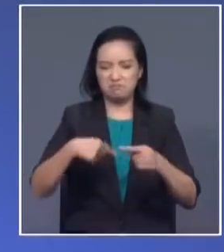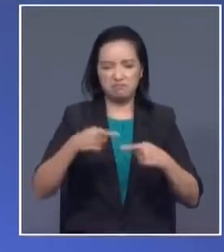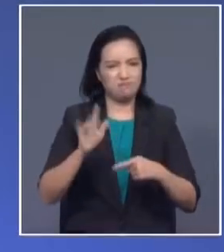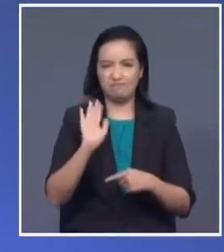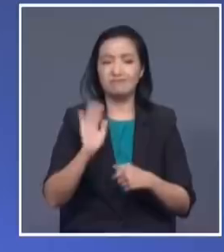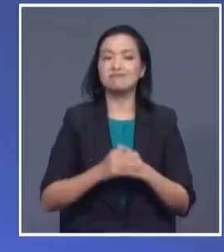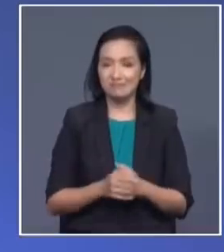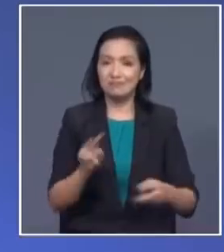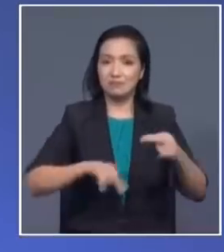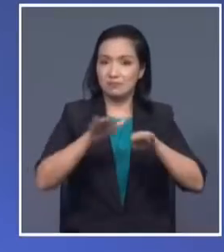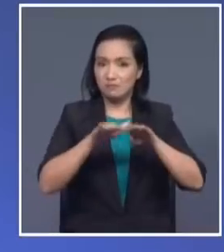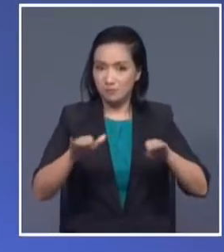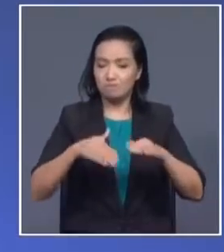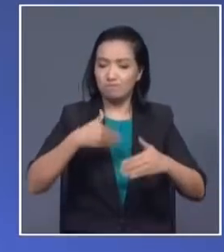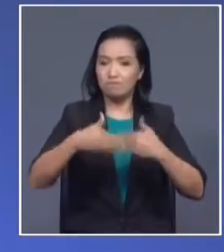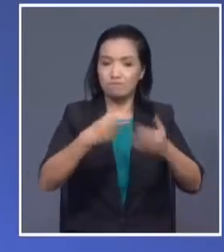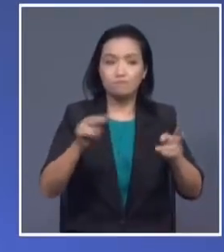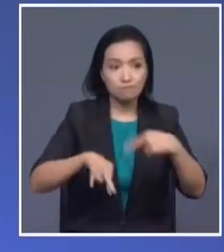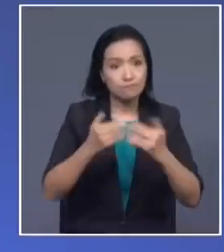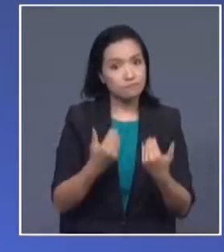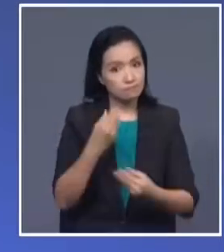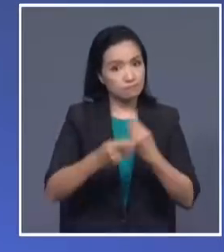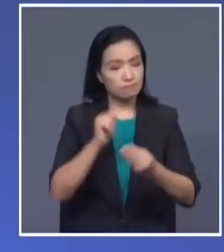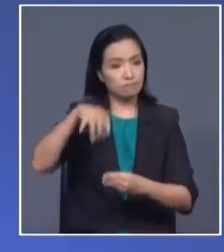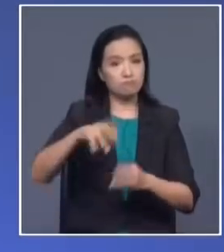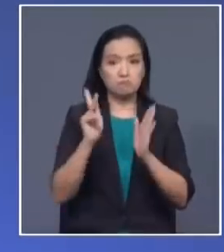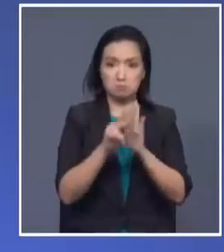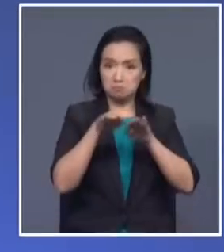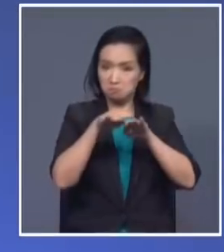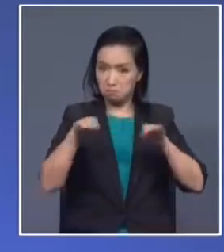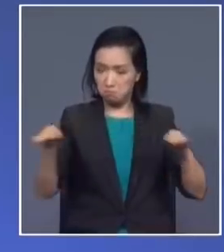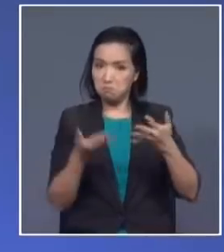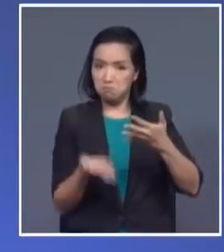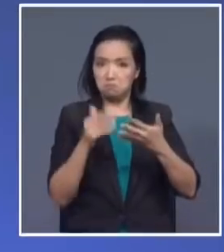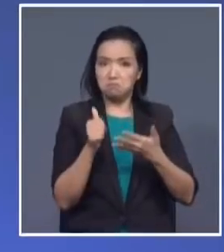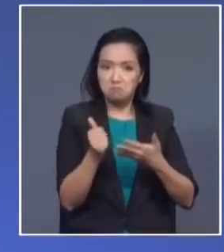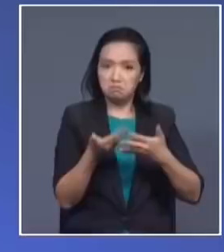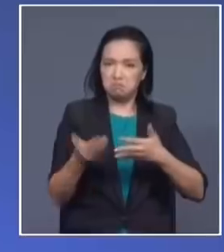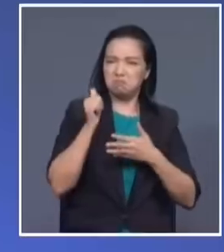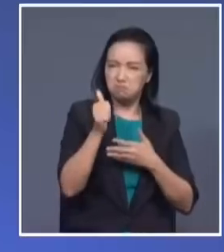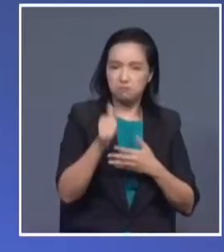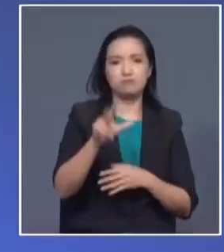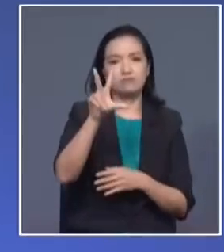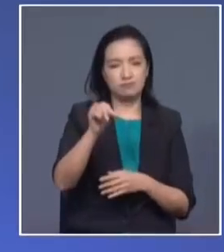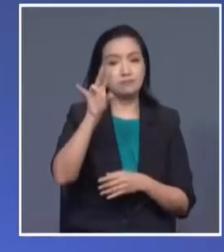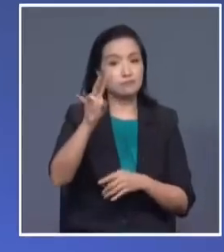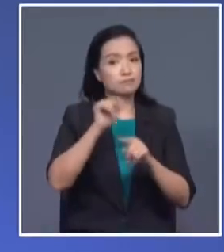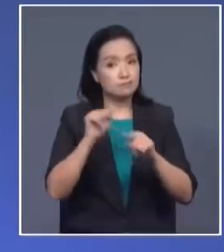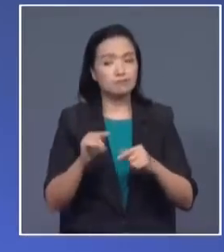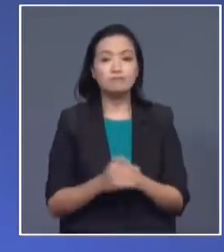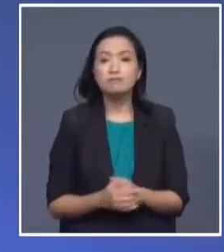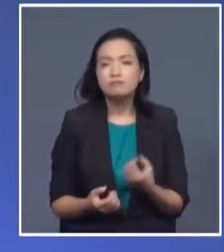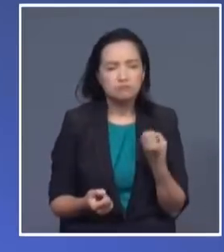ตรวจมาตรฐานเป็นระยะนะครับปัจจุบันก็มีตลาดที่ผ่านเกณฑ์การประเมินระดับดีมากและดีร้อยละ37โดยมีเพียงร้อ